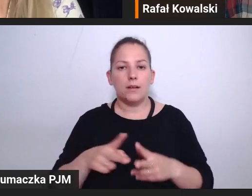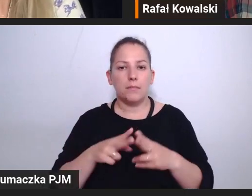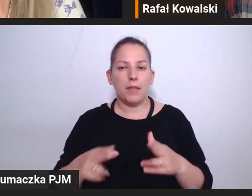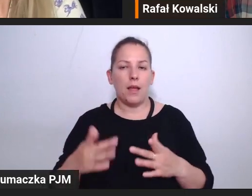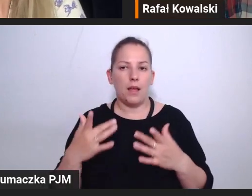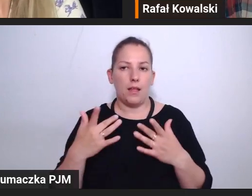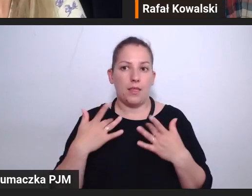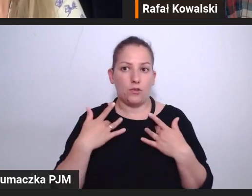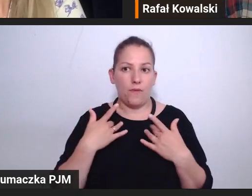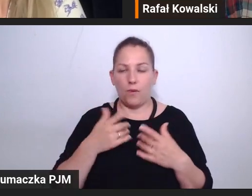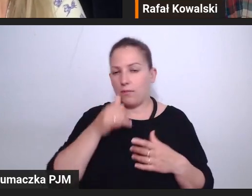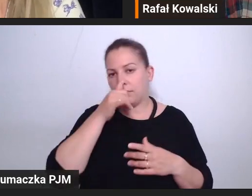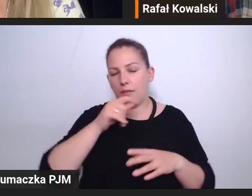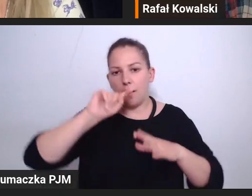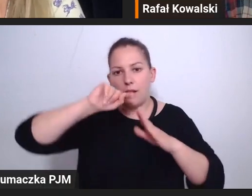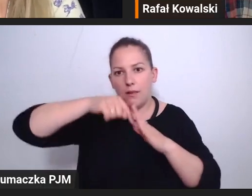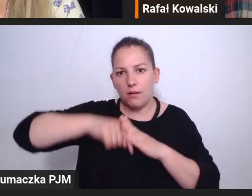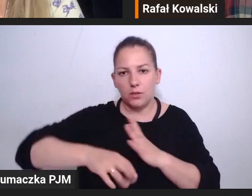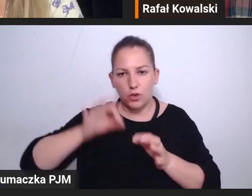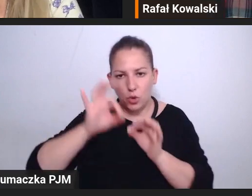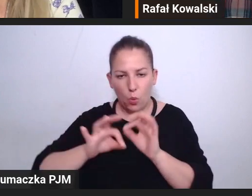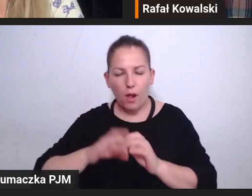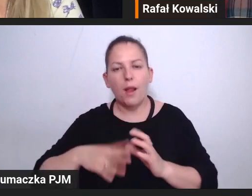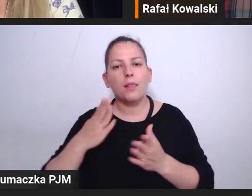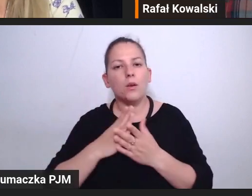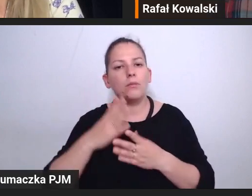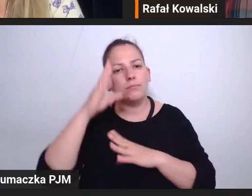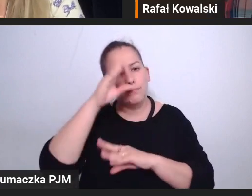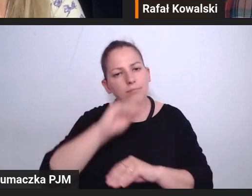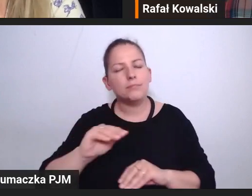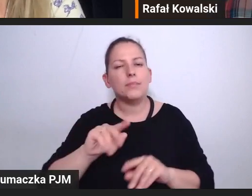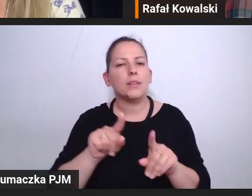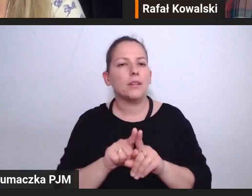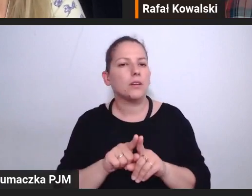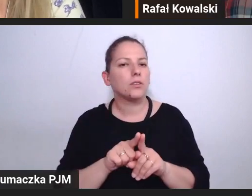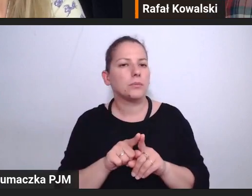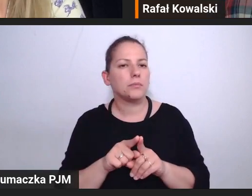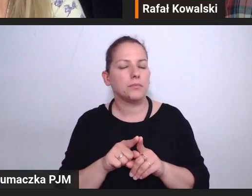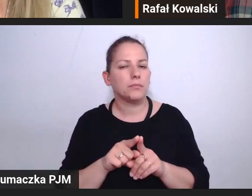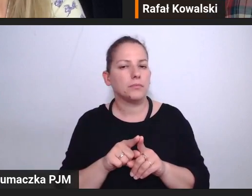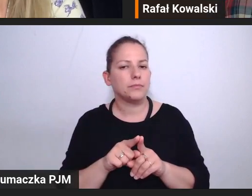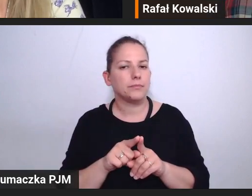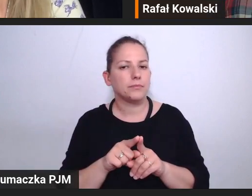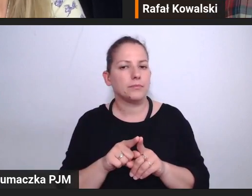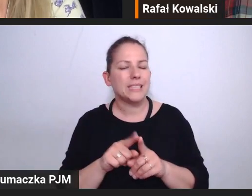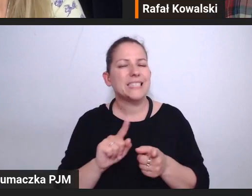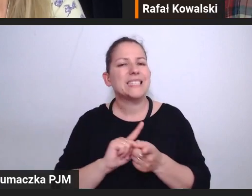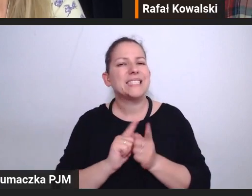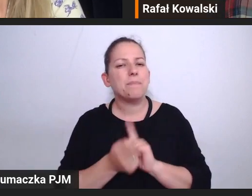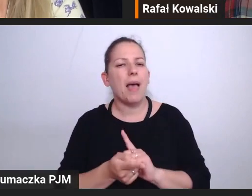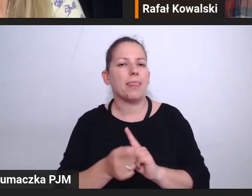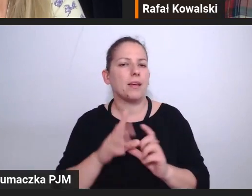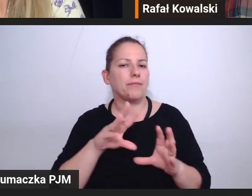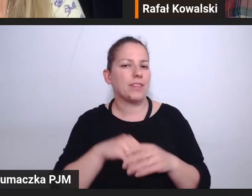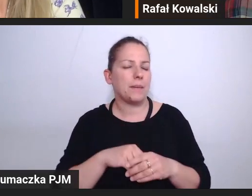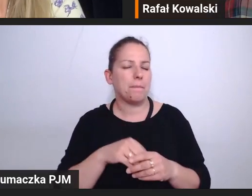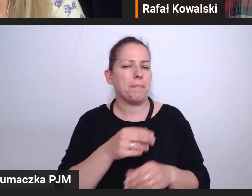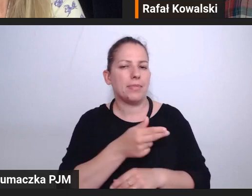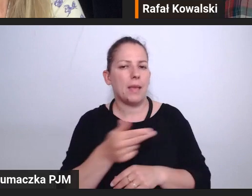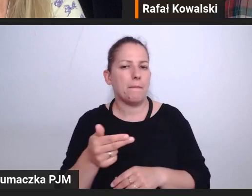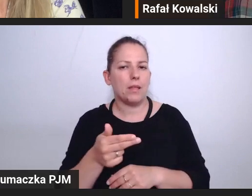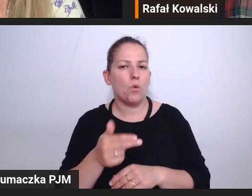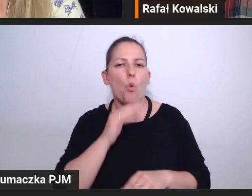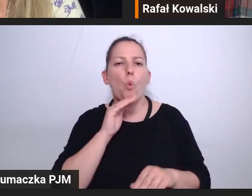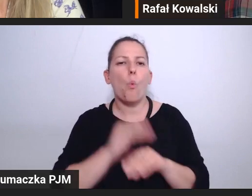jesteśmy w stanie bardzo wchodzić w szczegóły, ale zasygnalizujmy jeszcze taki pakiet zmian, który dotyczy